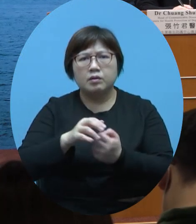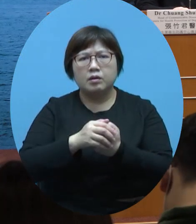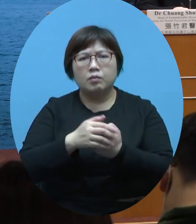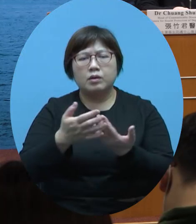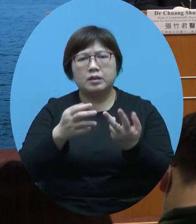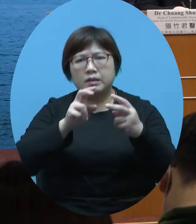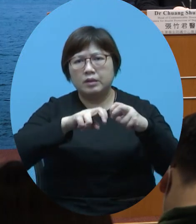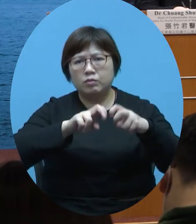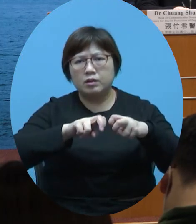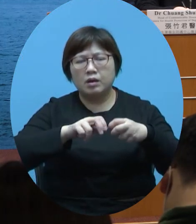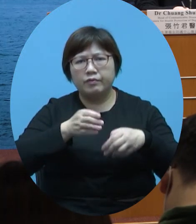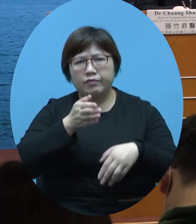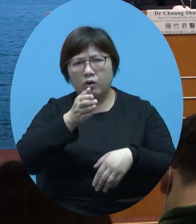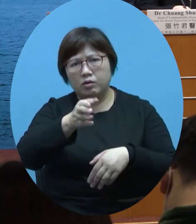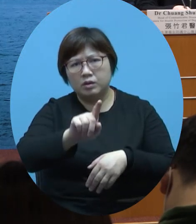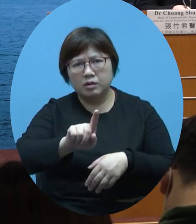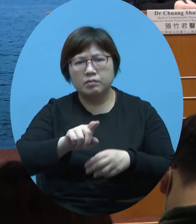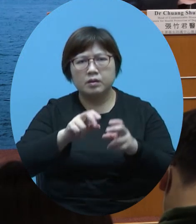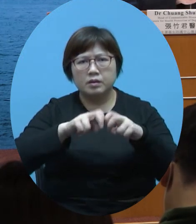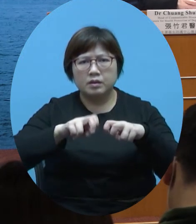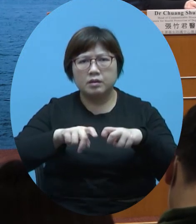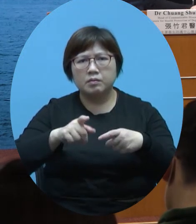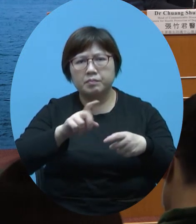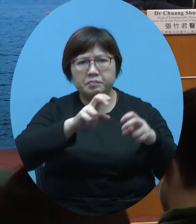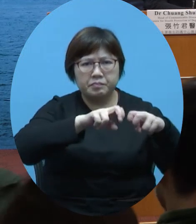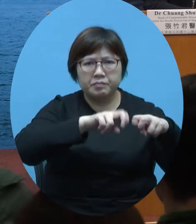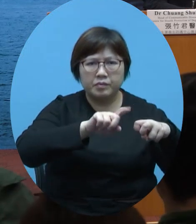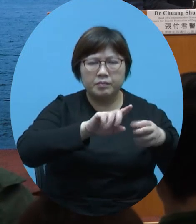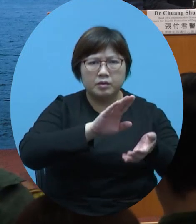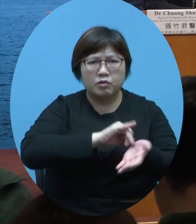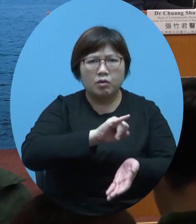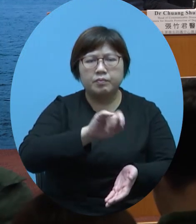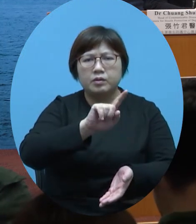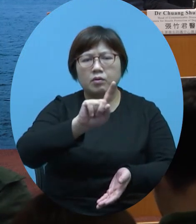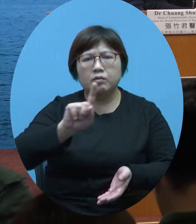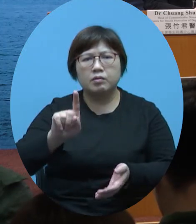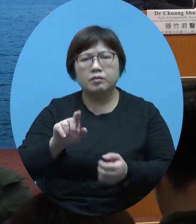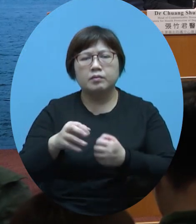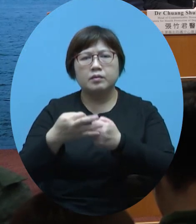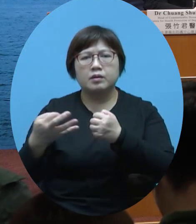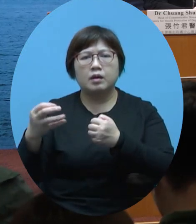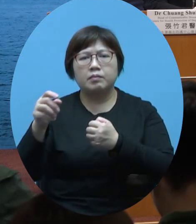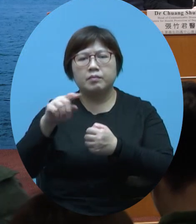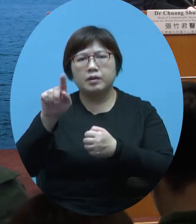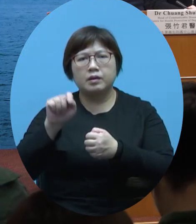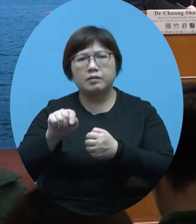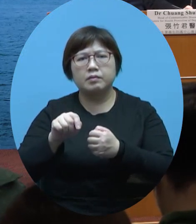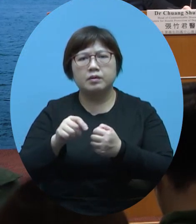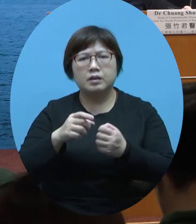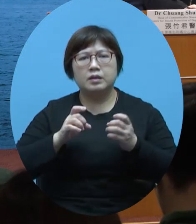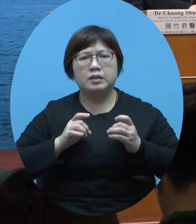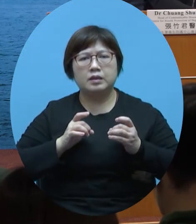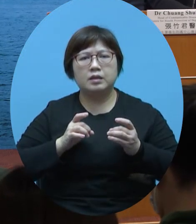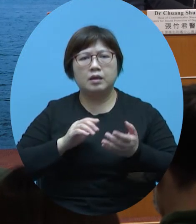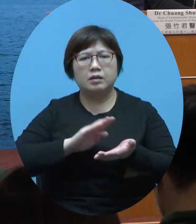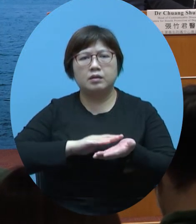調查嘅方向係會調查邊啲環節有冇出錯咧？第三想問一下私家醫生嗰、那